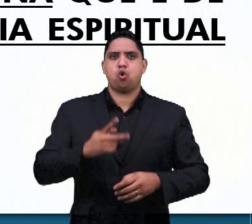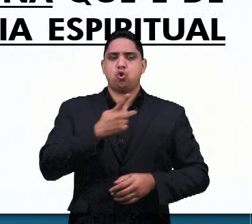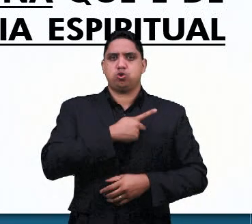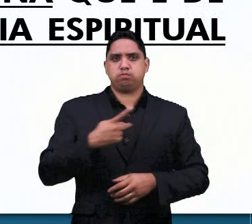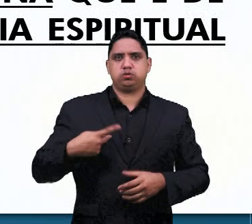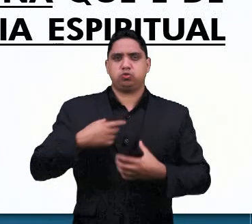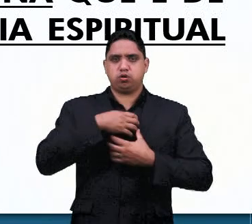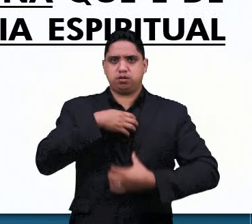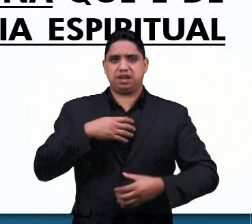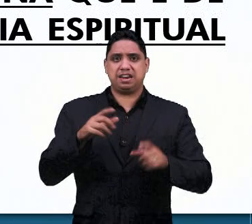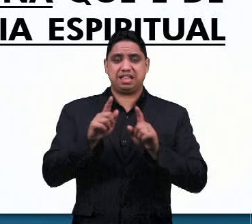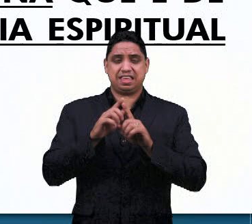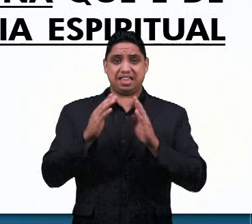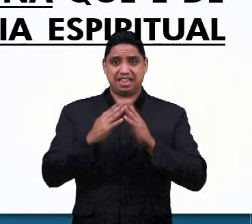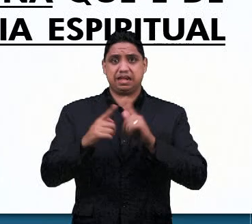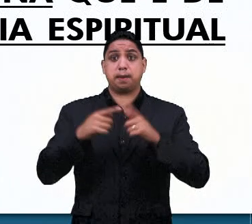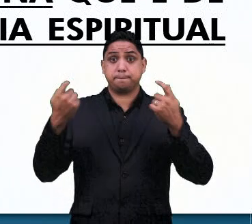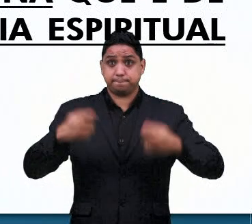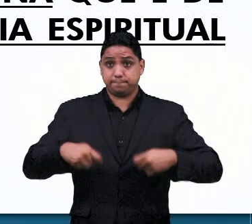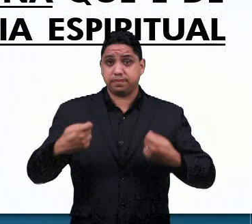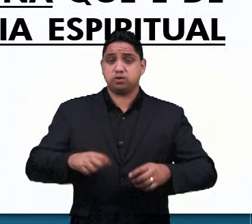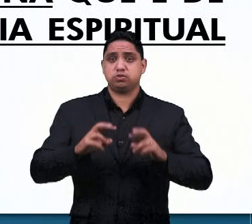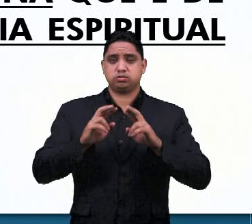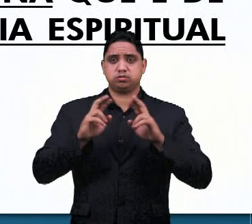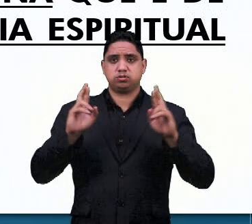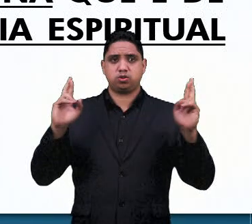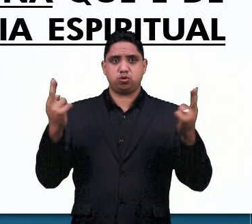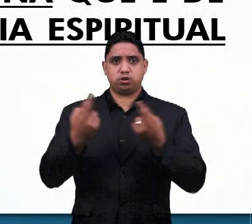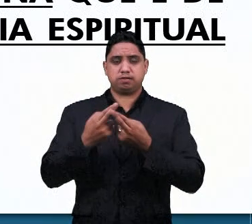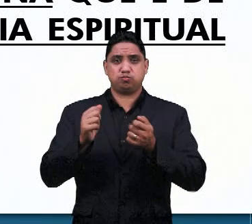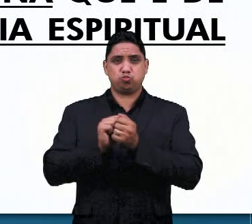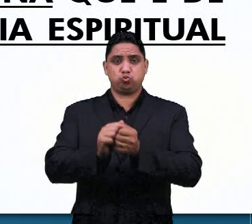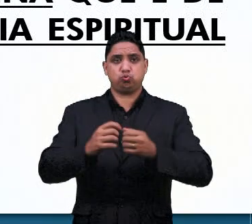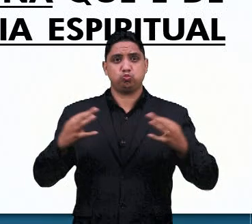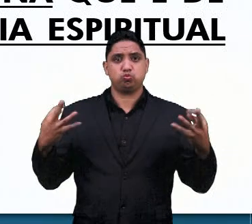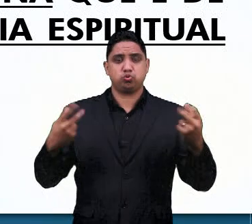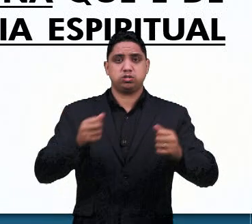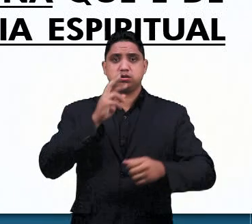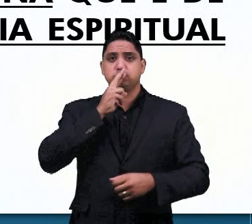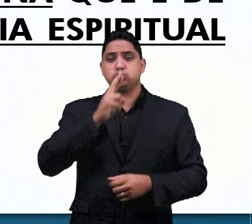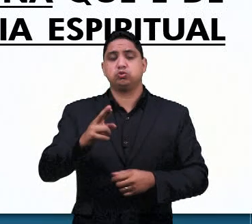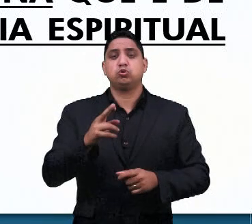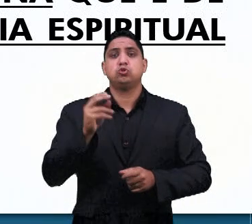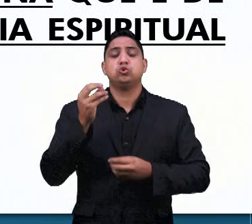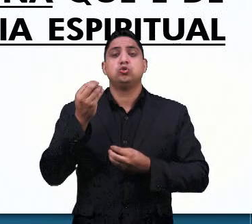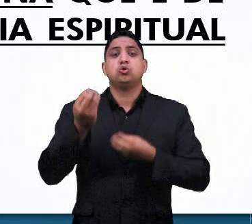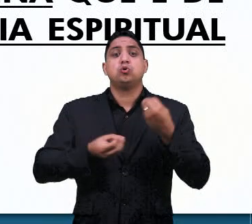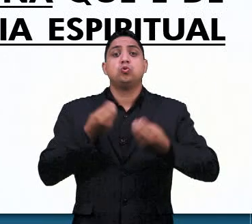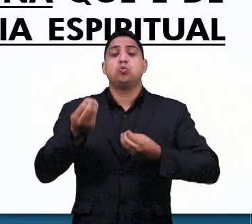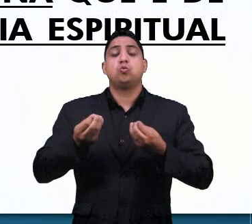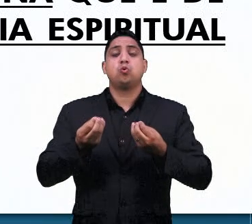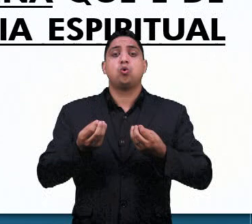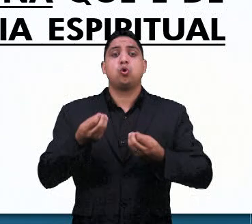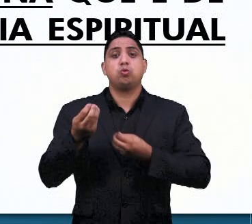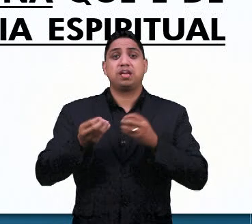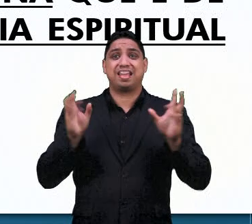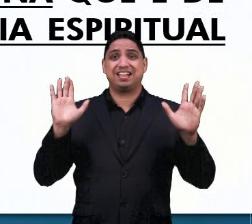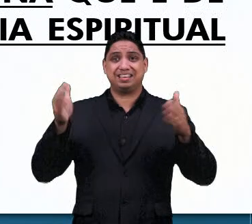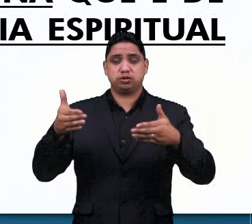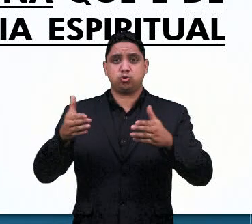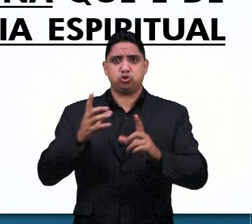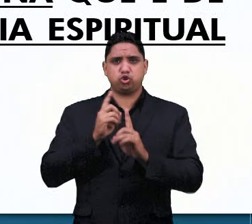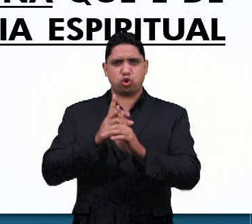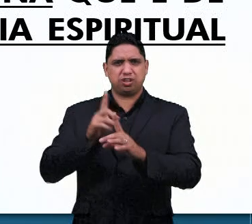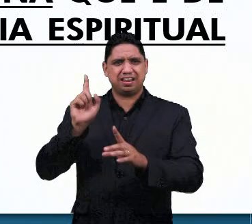et l'Église en général doivent se réunir pour tous ensemble répondre sur une doctrine qui est